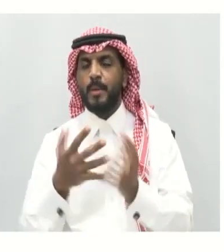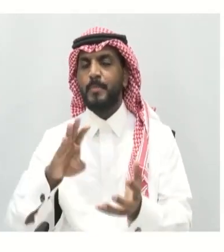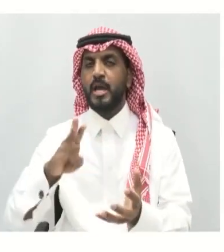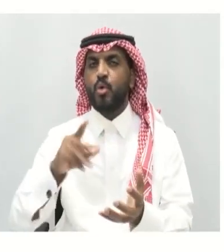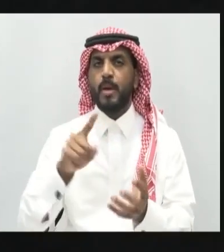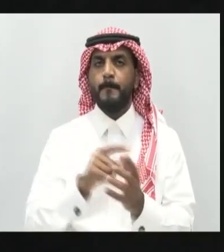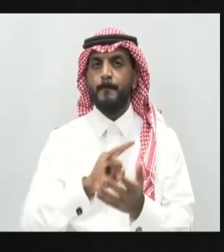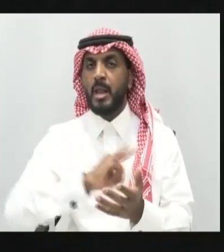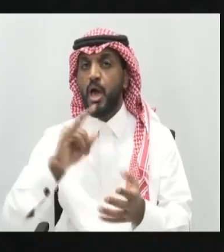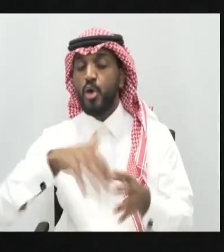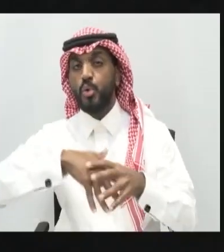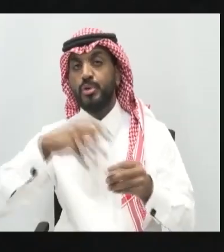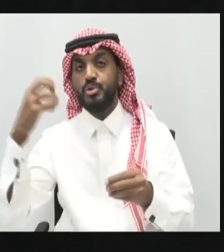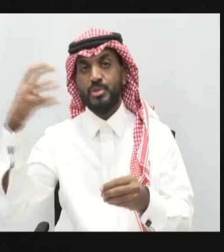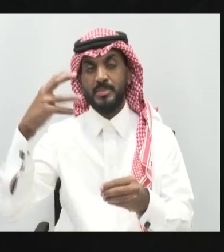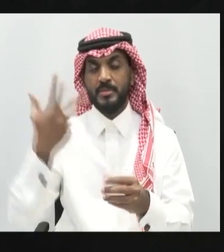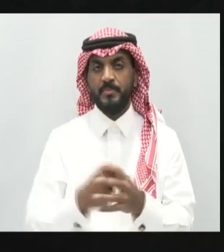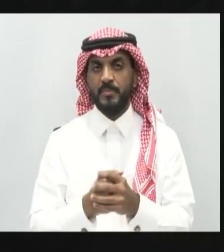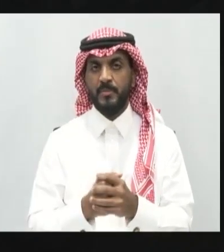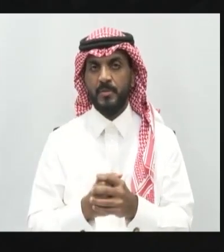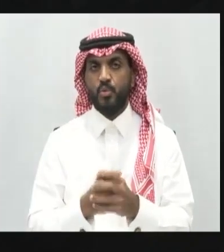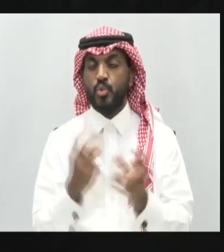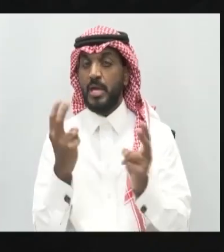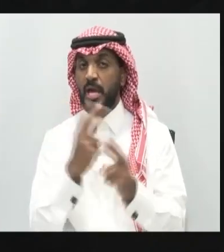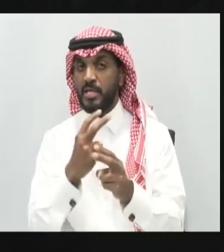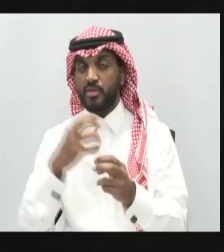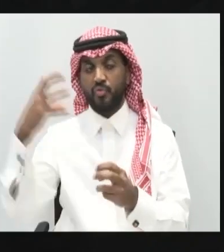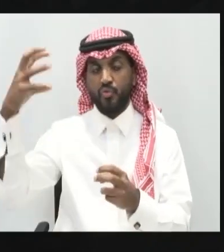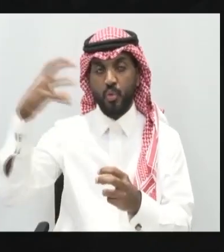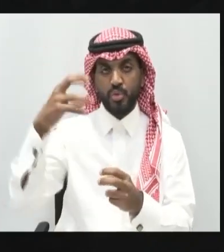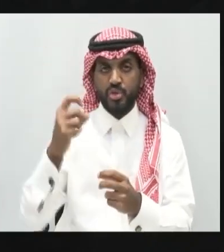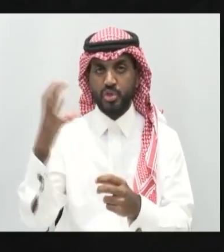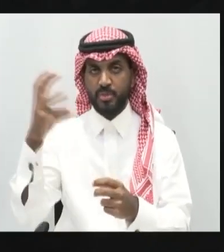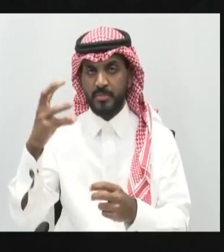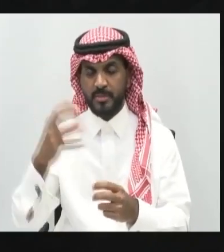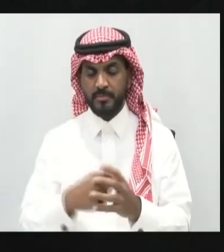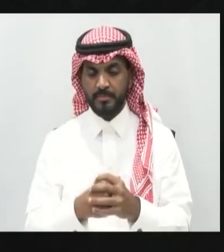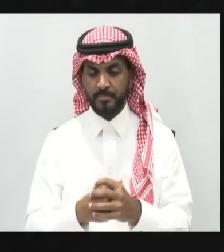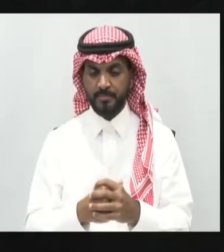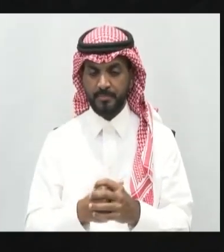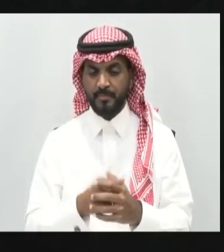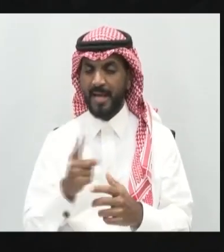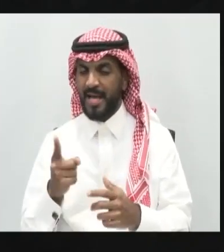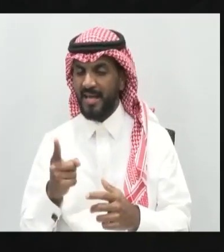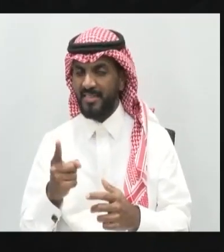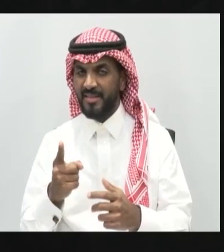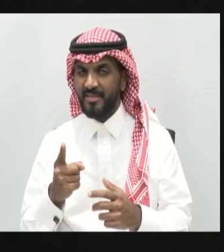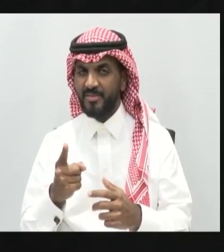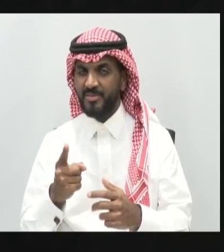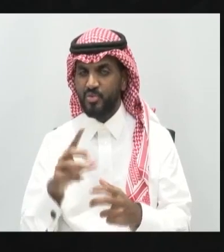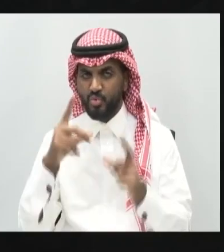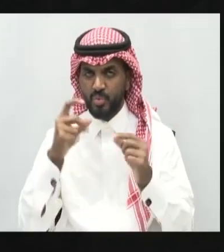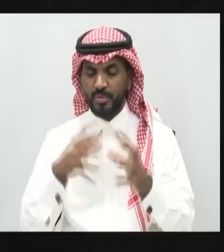ما يشع الضوء من نفسه يعكس ضوء الشمس اما هذا الجزء او هذه